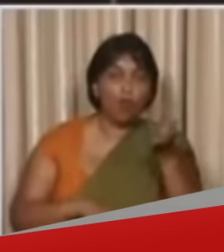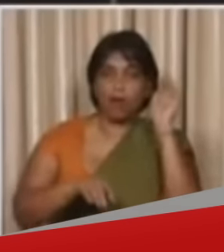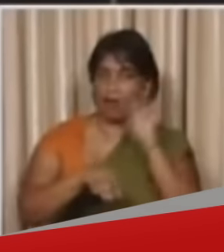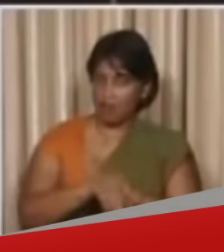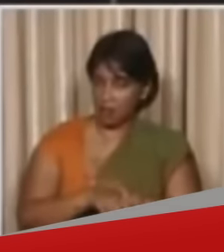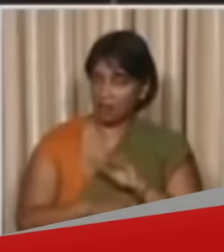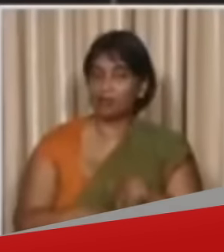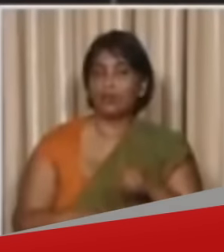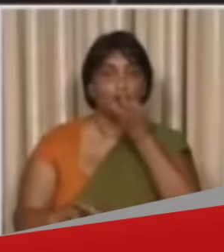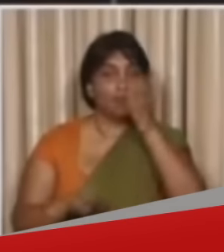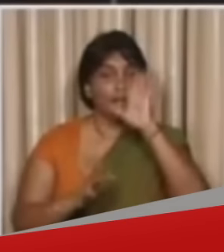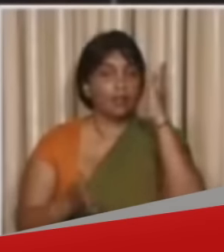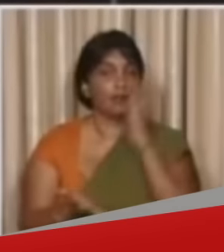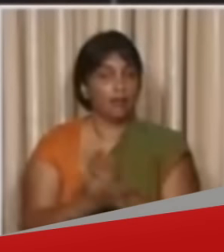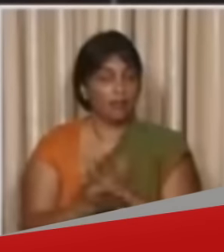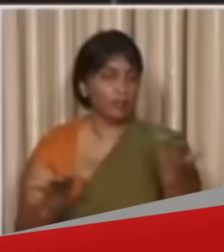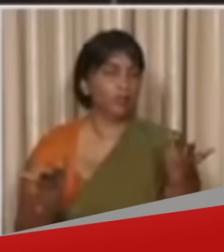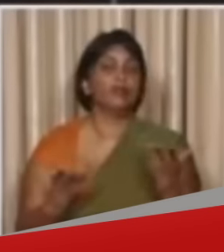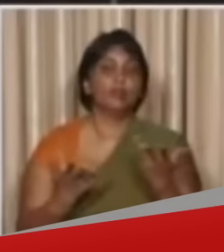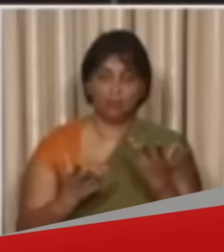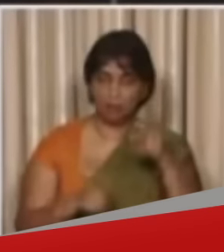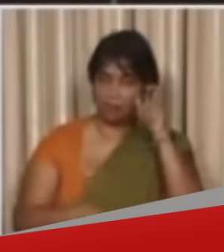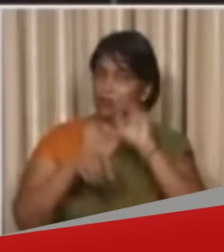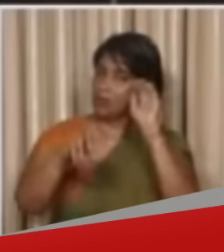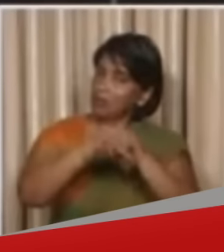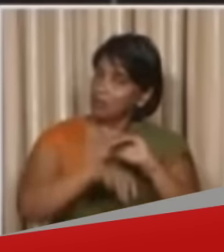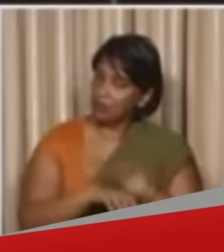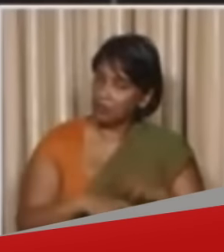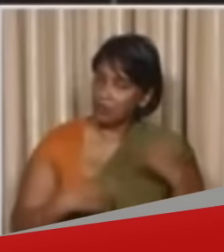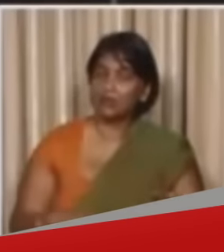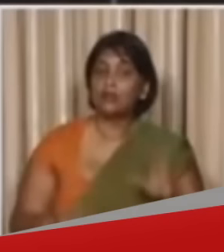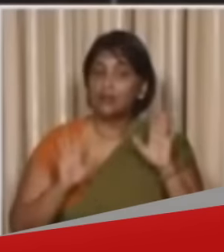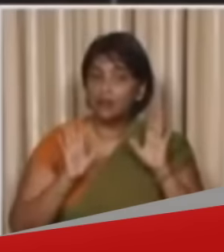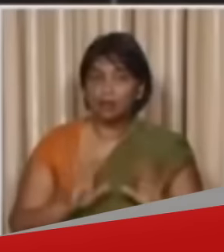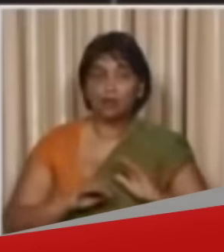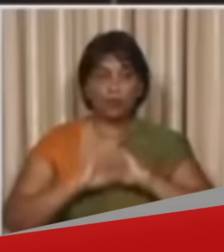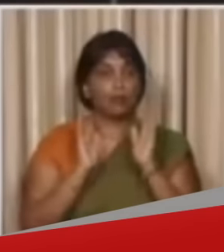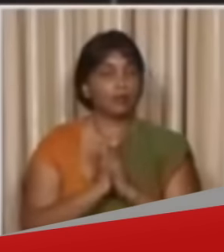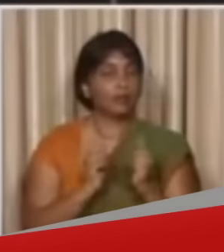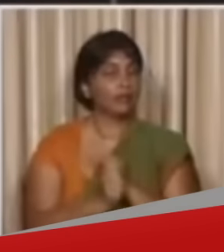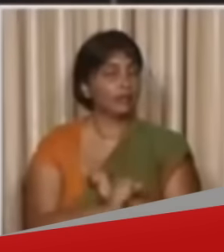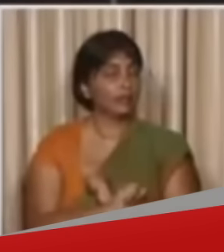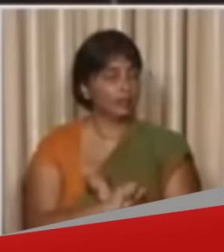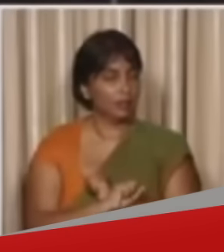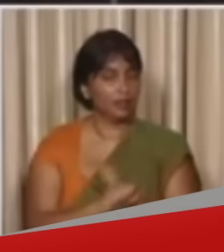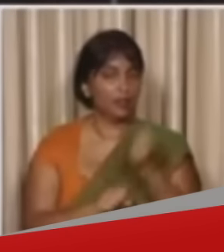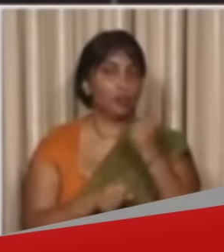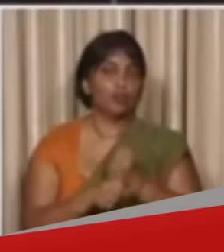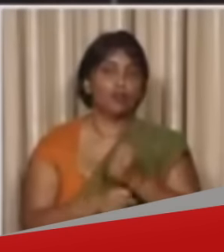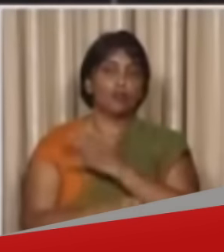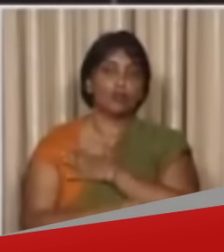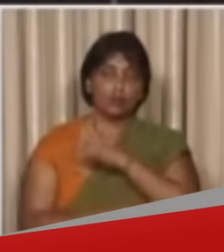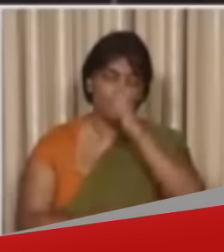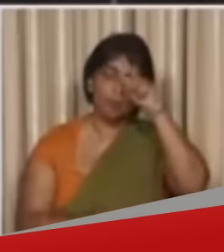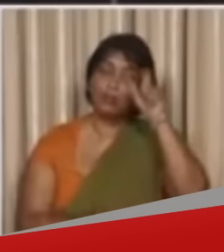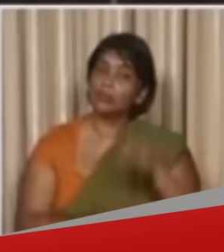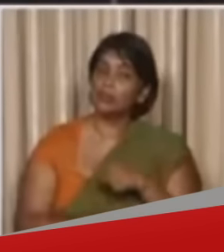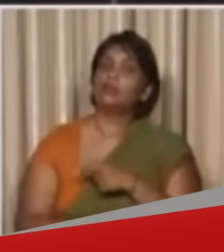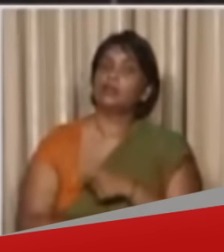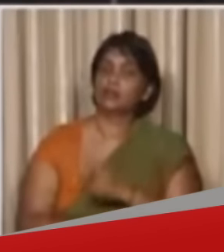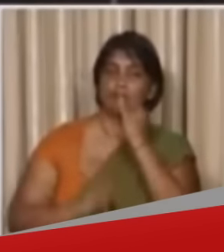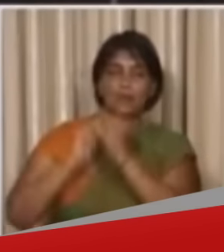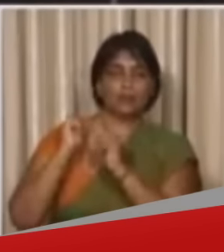මේ ප්‍රහාරය වළක්වන්න කටයුතු කරපු නැති අඳුරගෙන තියෙනවා. හැබැයි මේ කිසිම දෙයක් කරපු නැති ගෝඨාභය රාජපක්ෂ මහත්තයාට